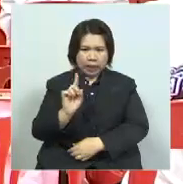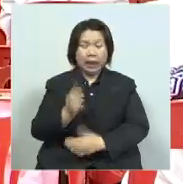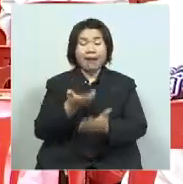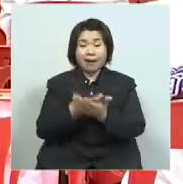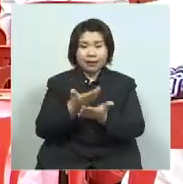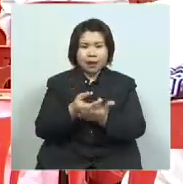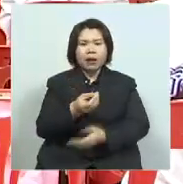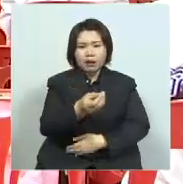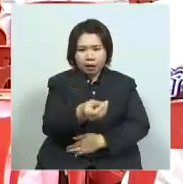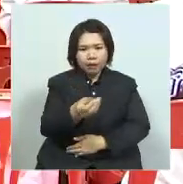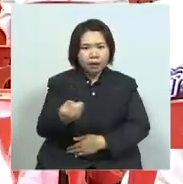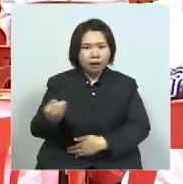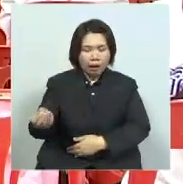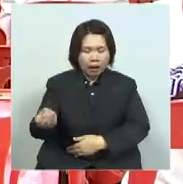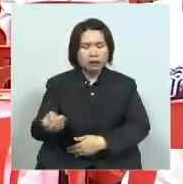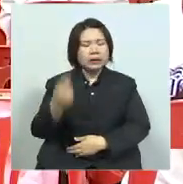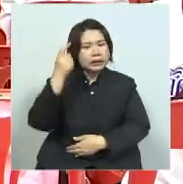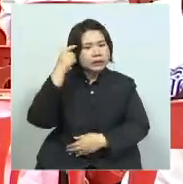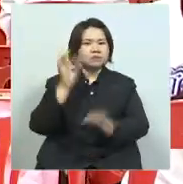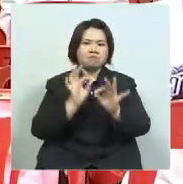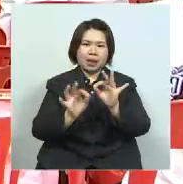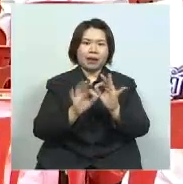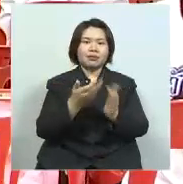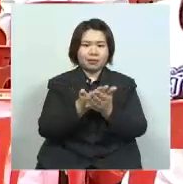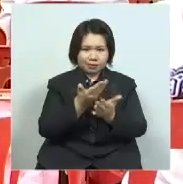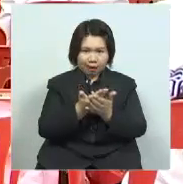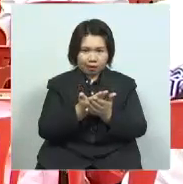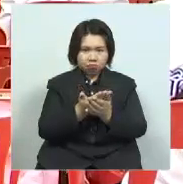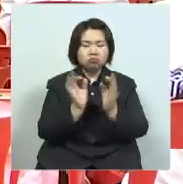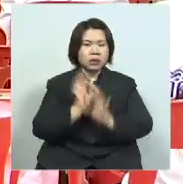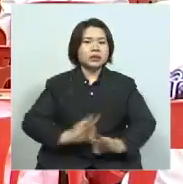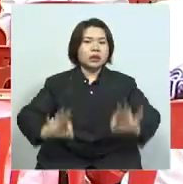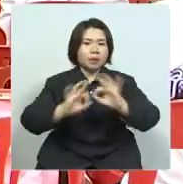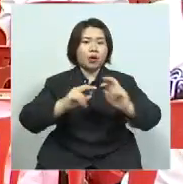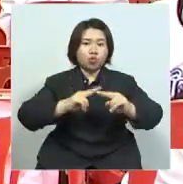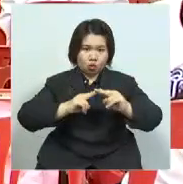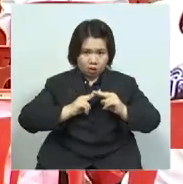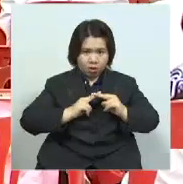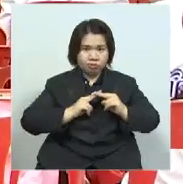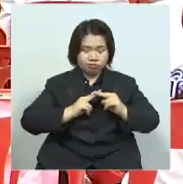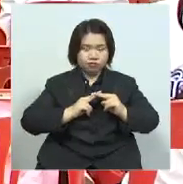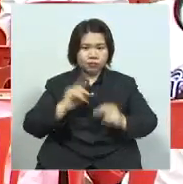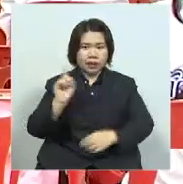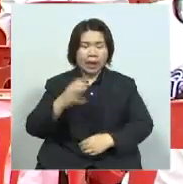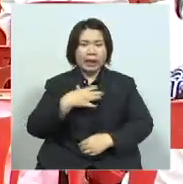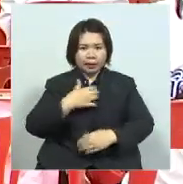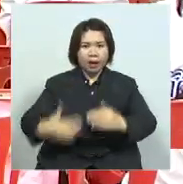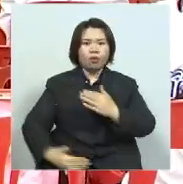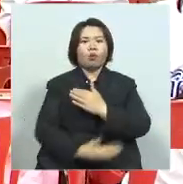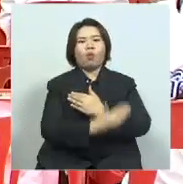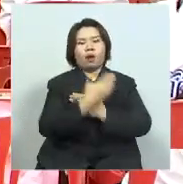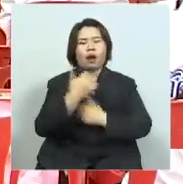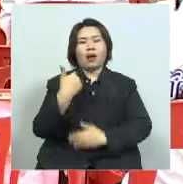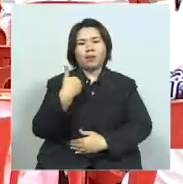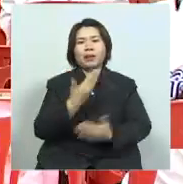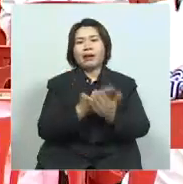งินที่ให้ไปอยากให้ทุกคนนั้นใช้อย่างรอบคอบนำไปใช้จ่ายในความจำเป็นเท่านั้นเพราะว่าอยากให้ทุกคนได้มีโอกาสในเรื่องของ